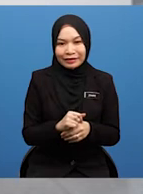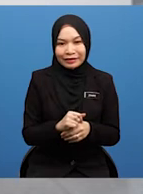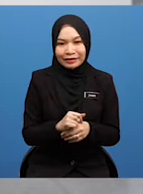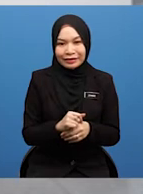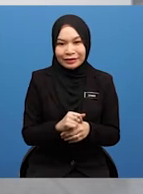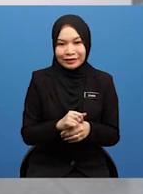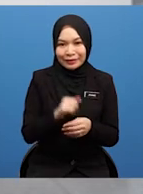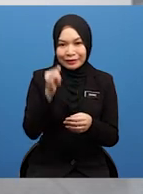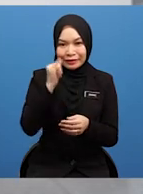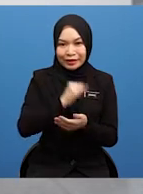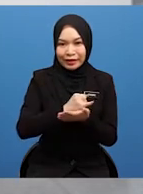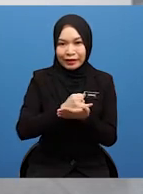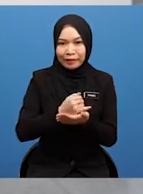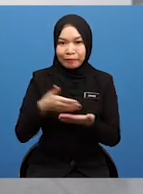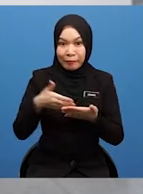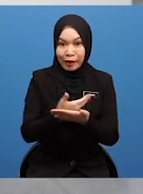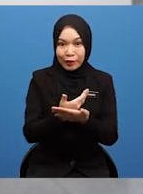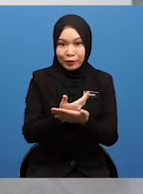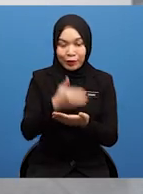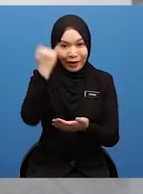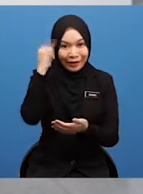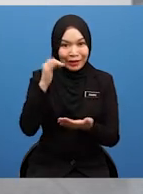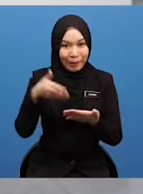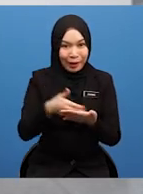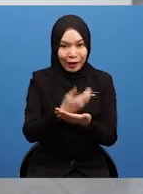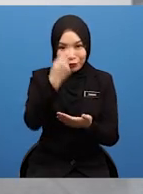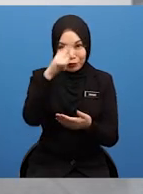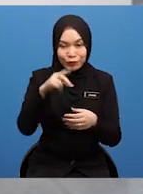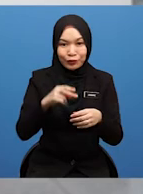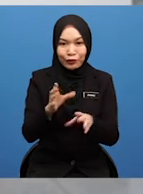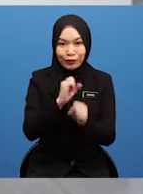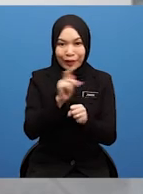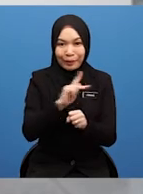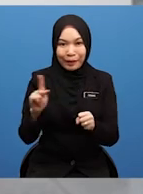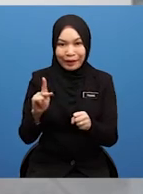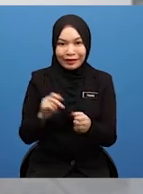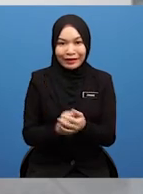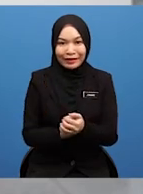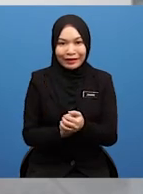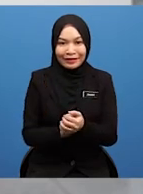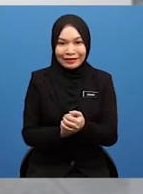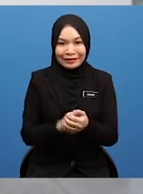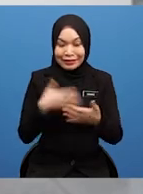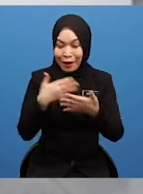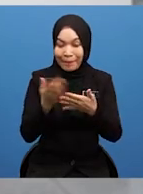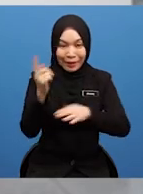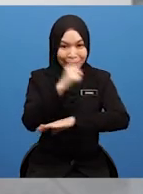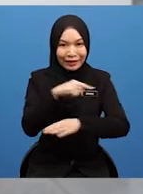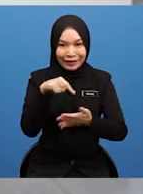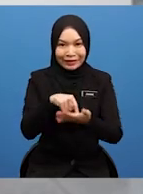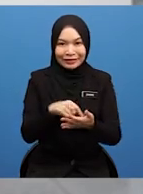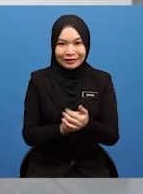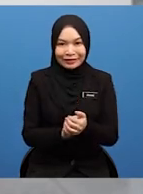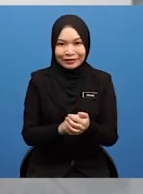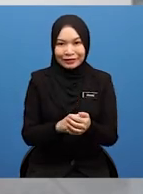pada hari ini dan berbagai proses yang perlu pelajar-pelajar lalui untuk sampai ke tapi ini betah juga Riau TouchDown